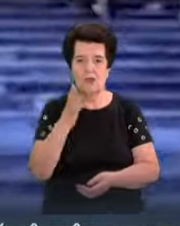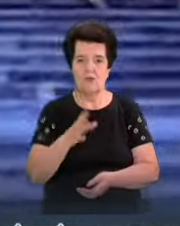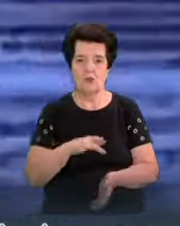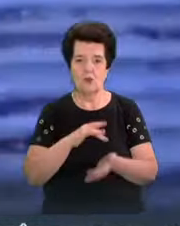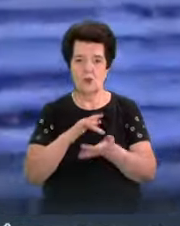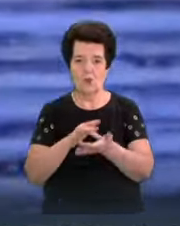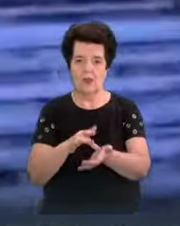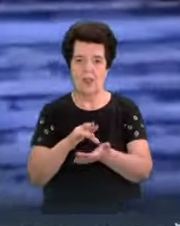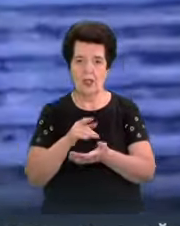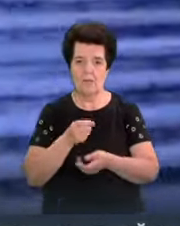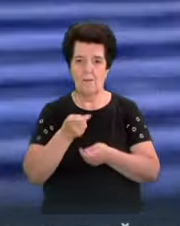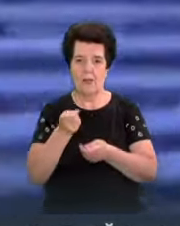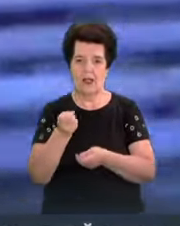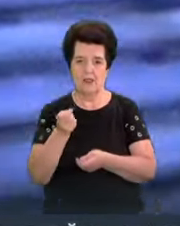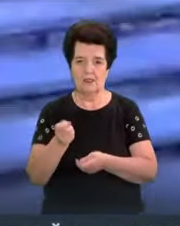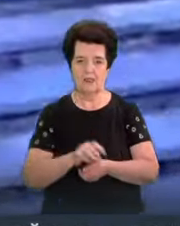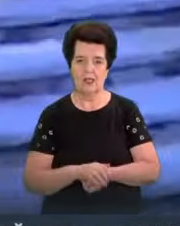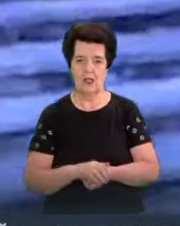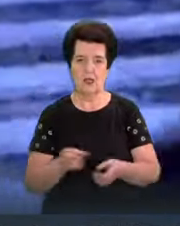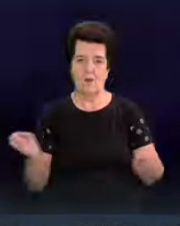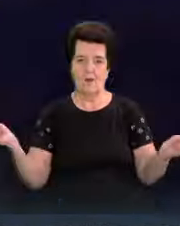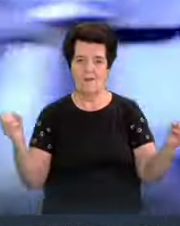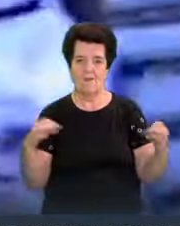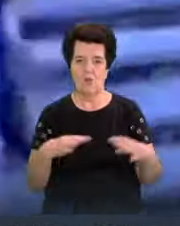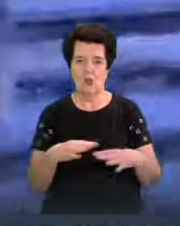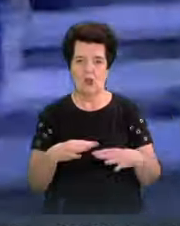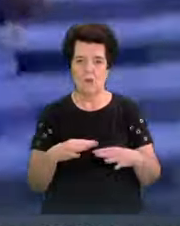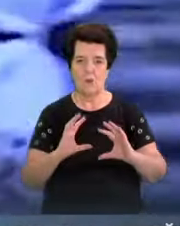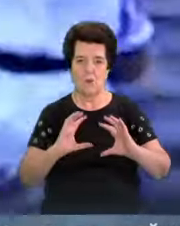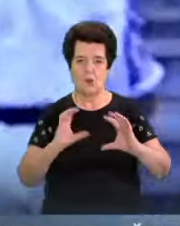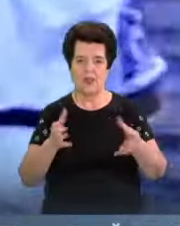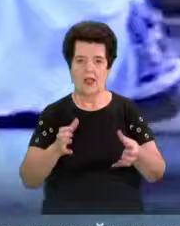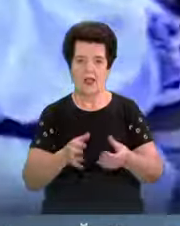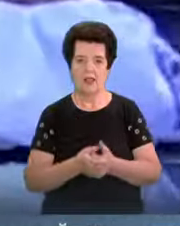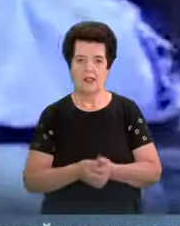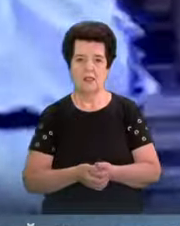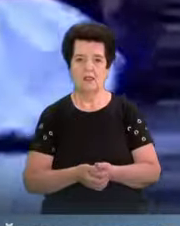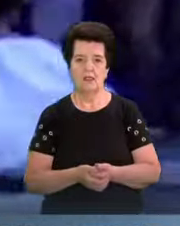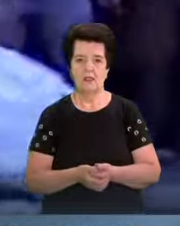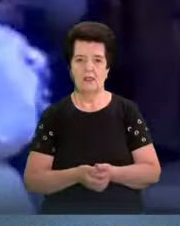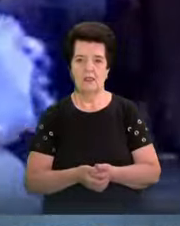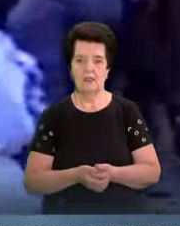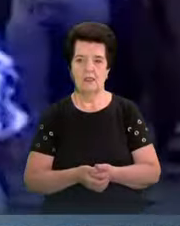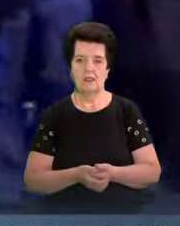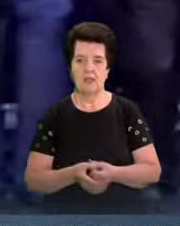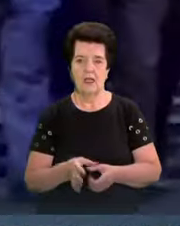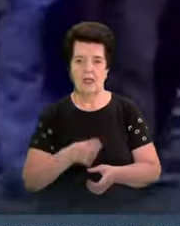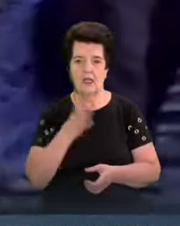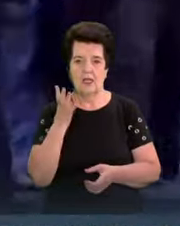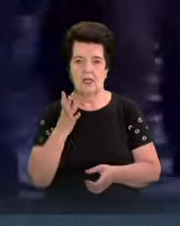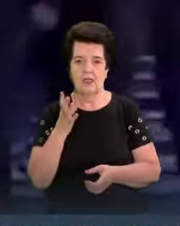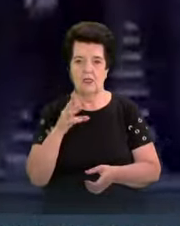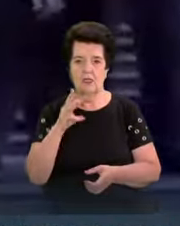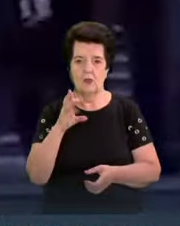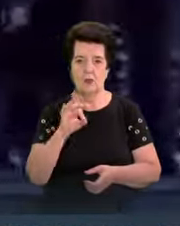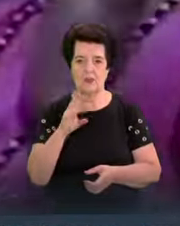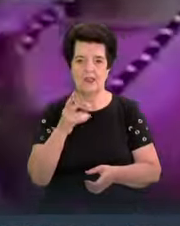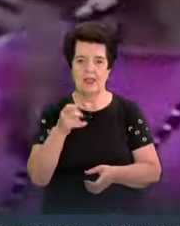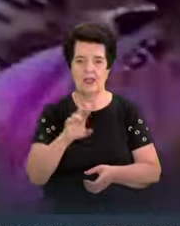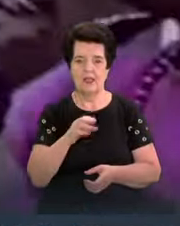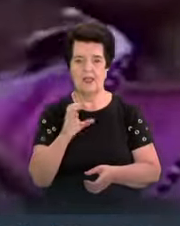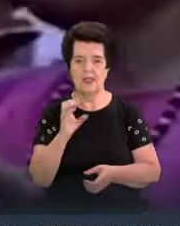deplasare la un forum mondial în Gran Montana, Elveția,